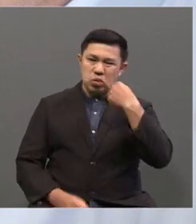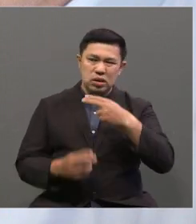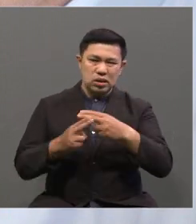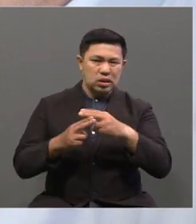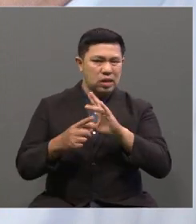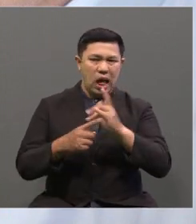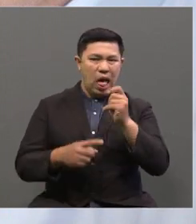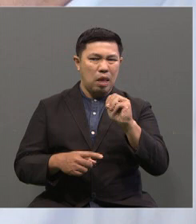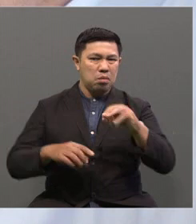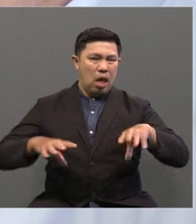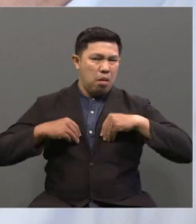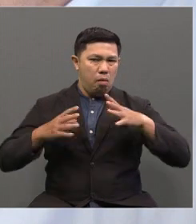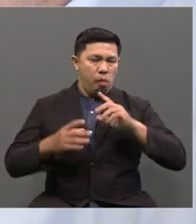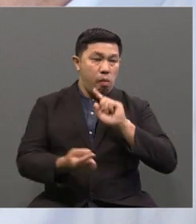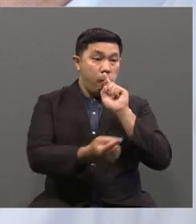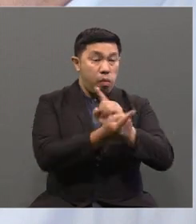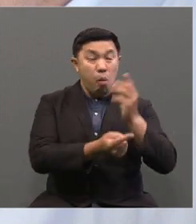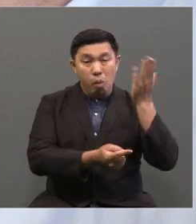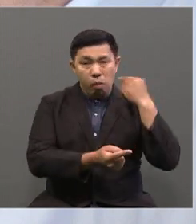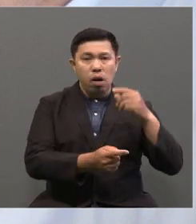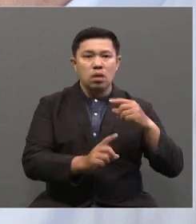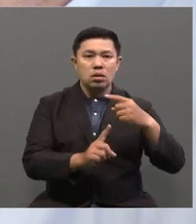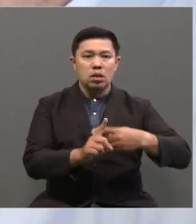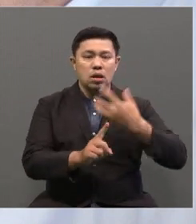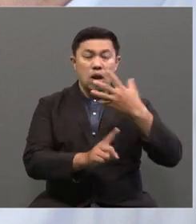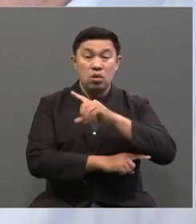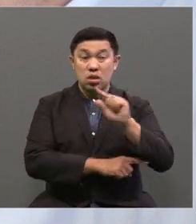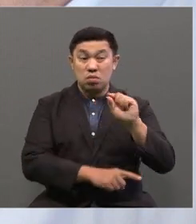ภาพแน่ๆเพราะว่าได้เข้าไปพบกับแอมเมื่อ24พฤษภาคม